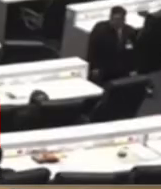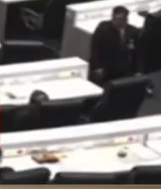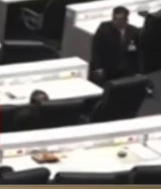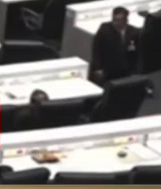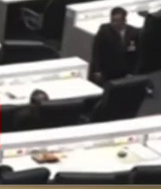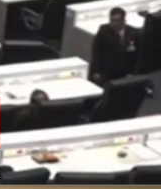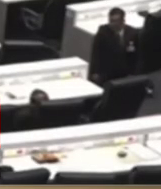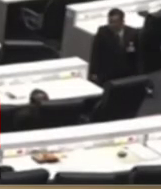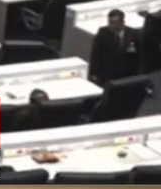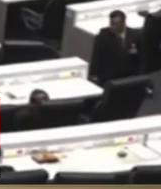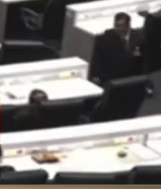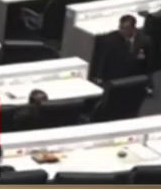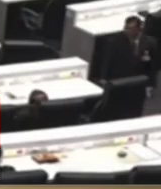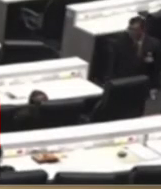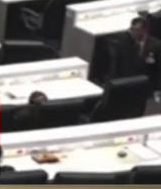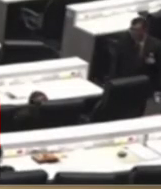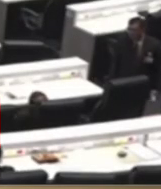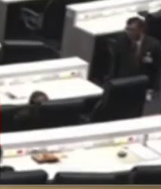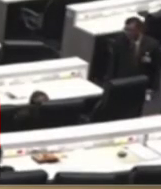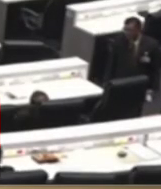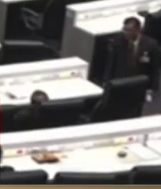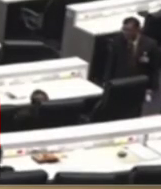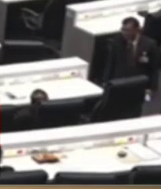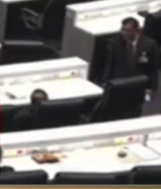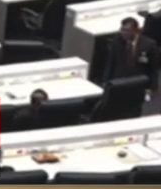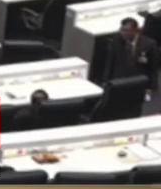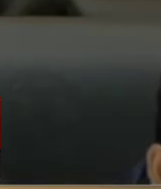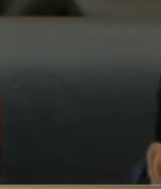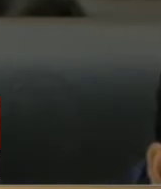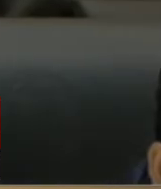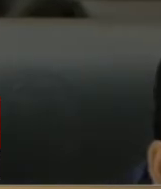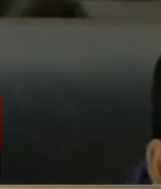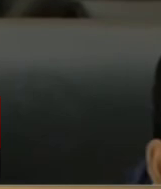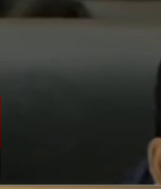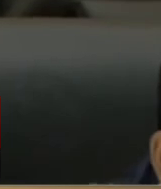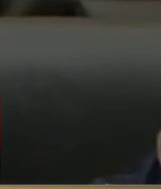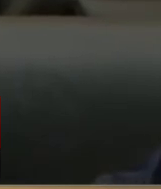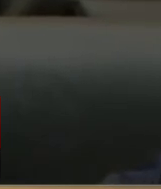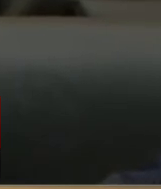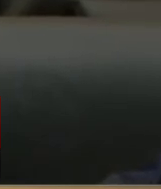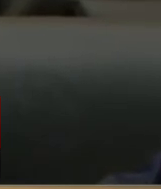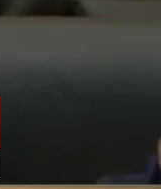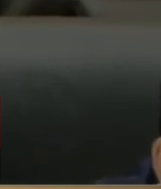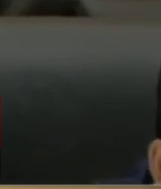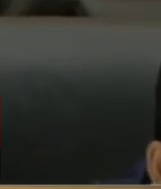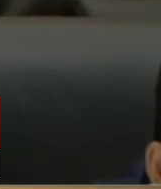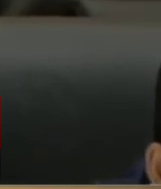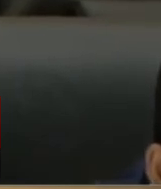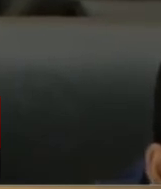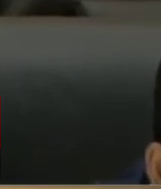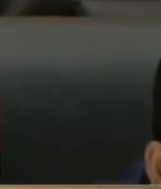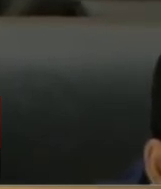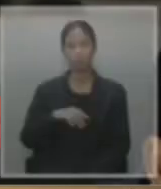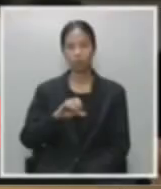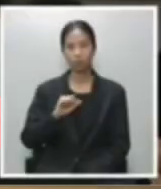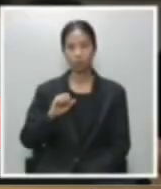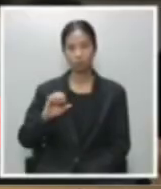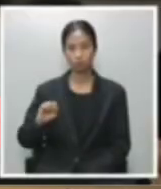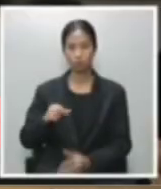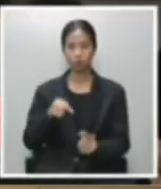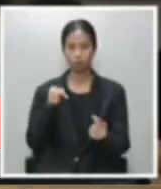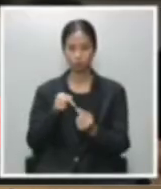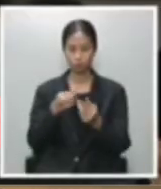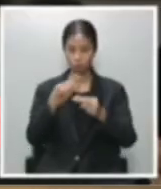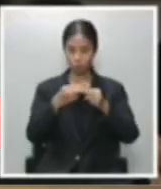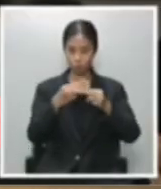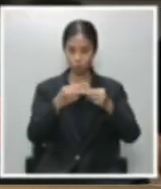ารพท่านสมาชิกสภาผู้ทรงเกียรติกับผมนายธีรชัยพันธุมาตรสมาชิกสภาผู้แทนราษฎรแบบบัญ